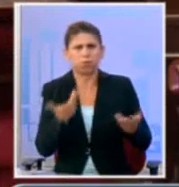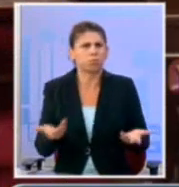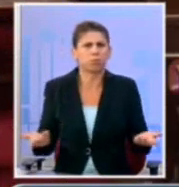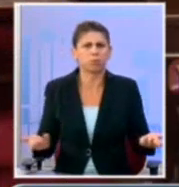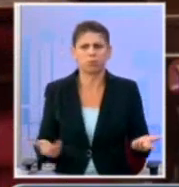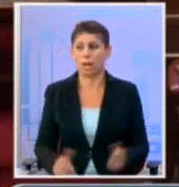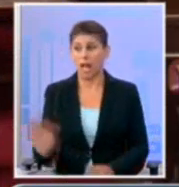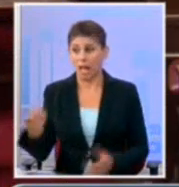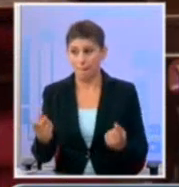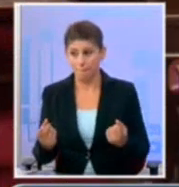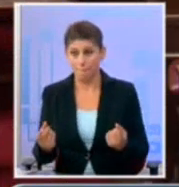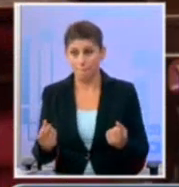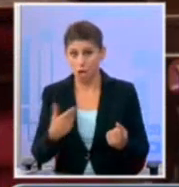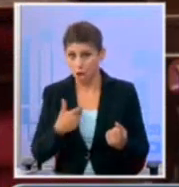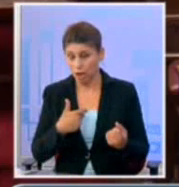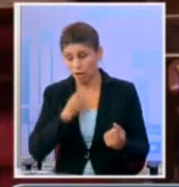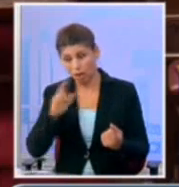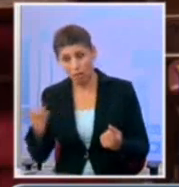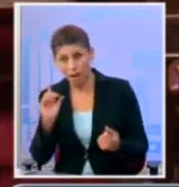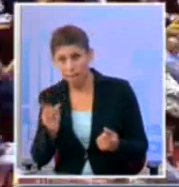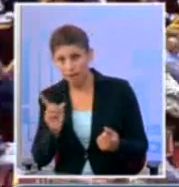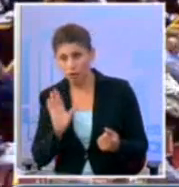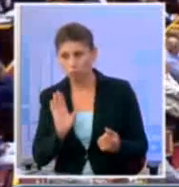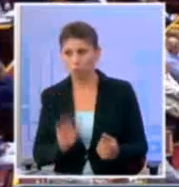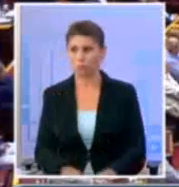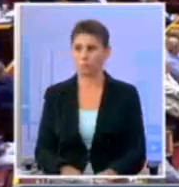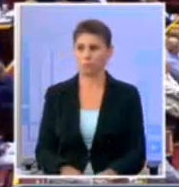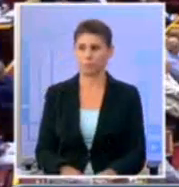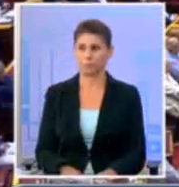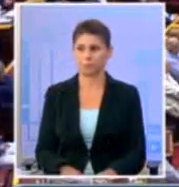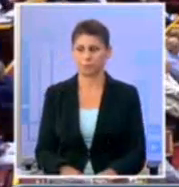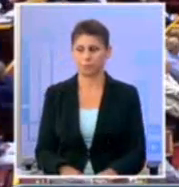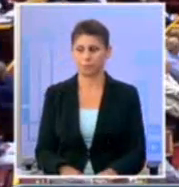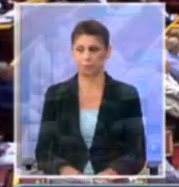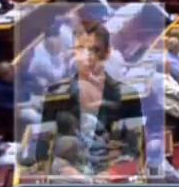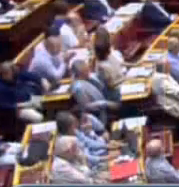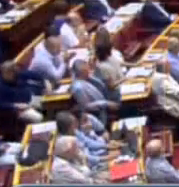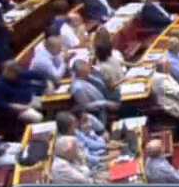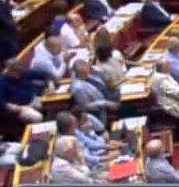καταλήλως. Κύριε Μήμα. Δέρμα πια αυτά. Κύριε Υπουργέ.